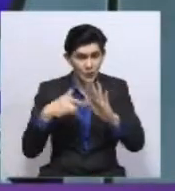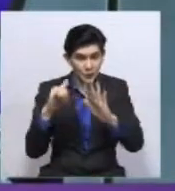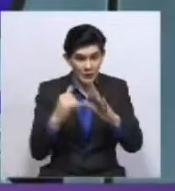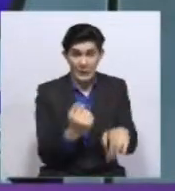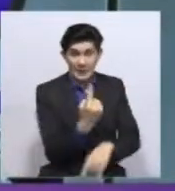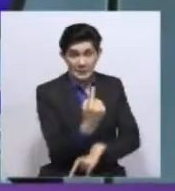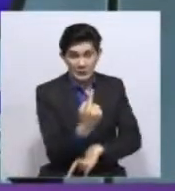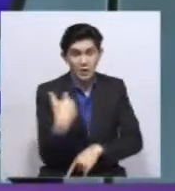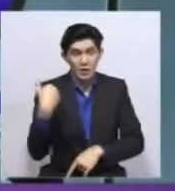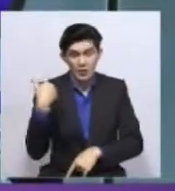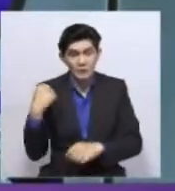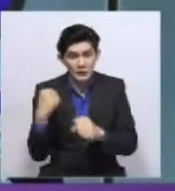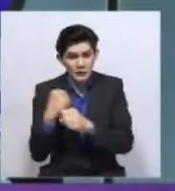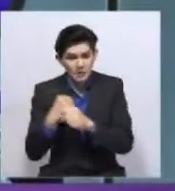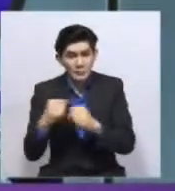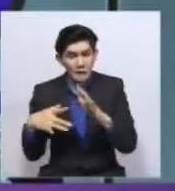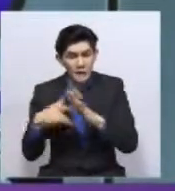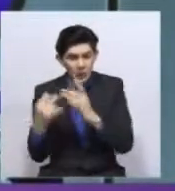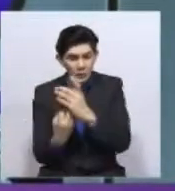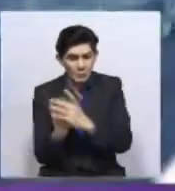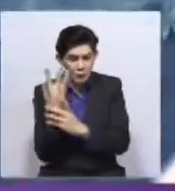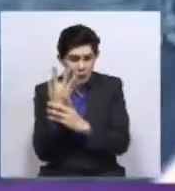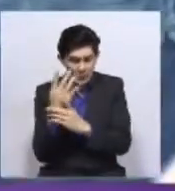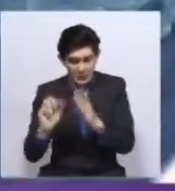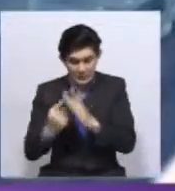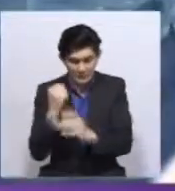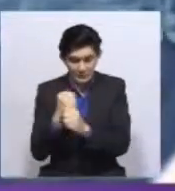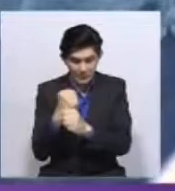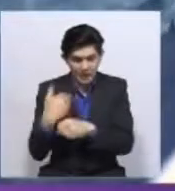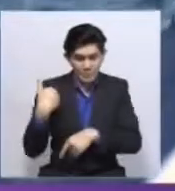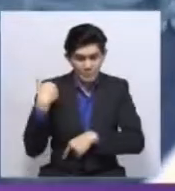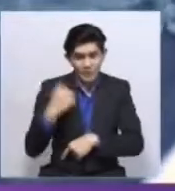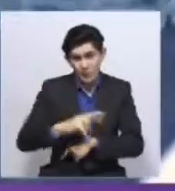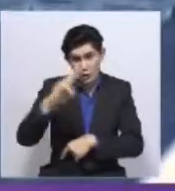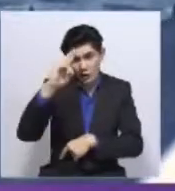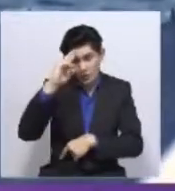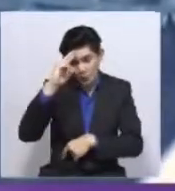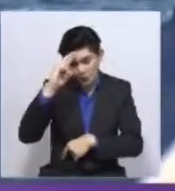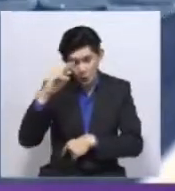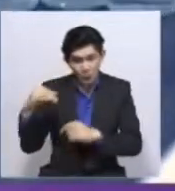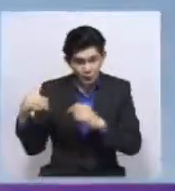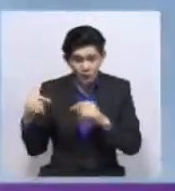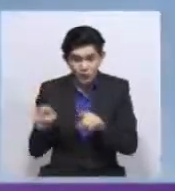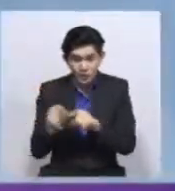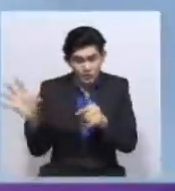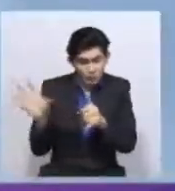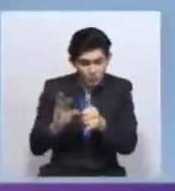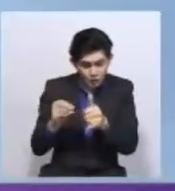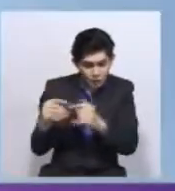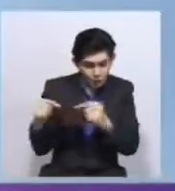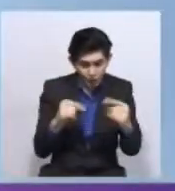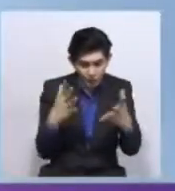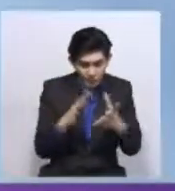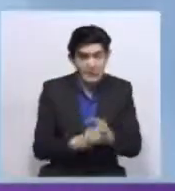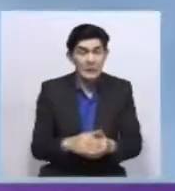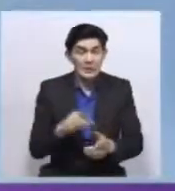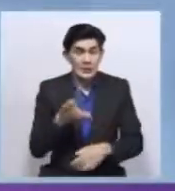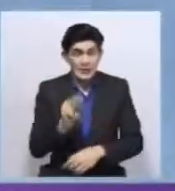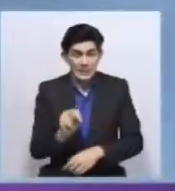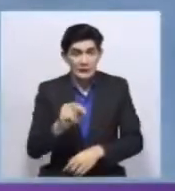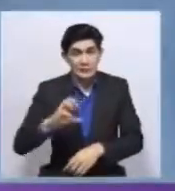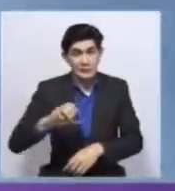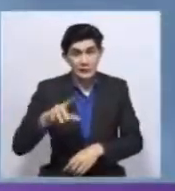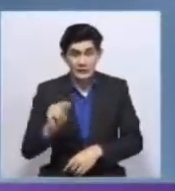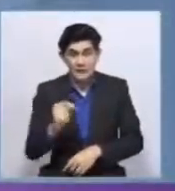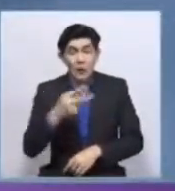เดียวและสารสกัดจากสมุนไพรต้นตำรับเช่นกลุ่มโรคไม่ติดต่อเรื้อรังหรือ NCD อาทิ